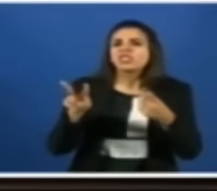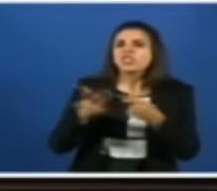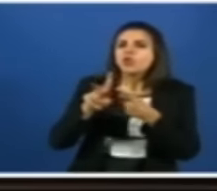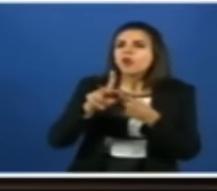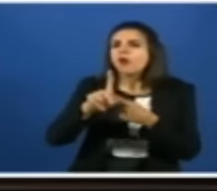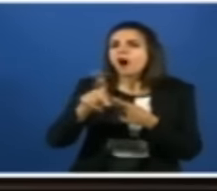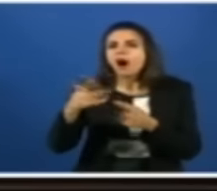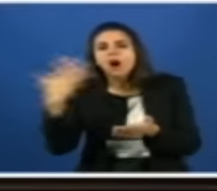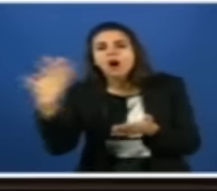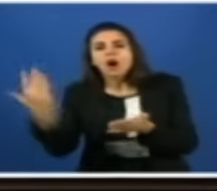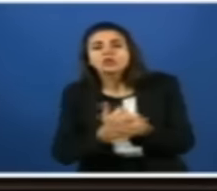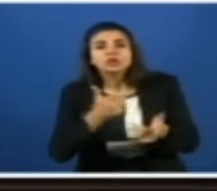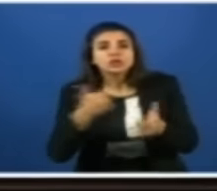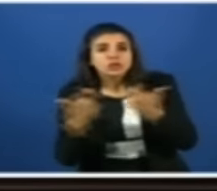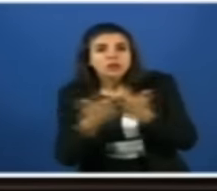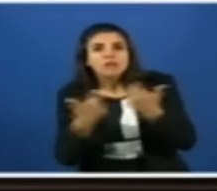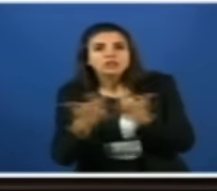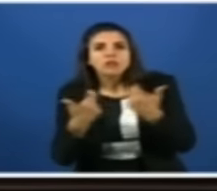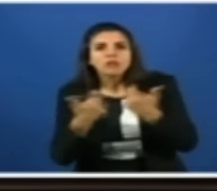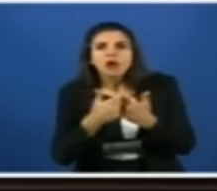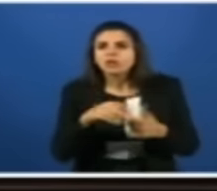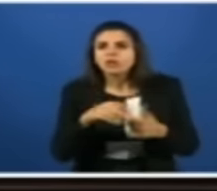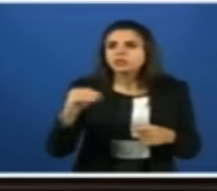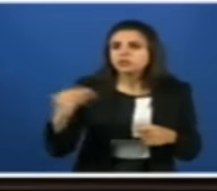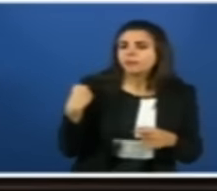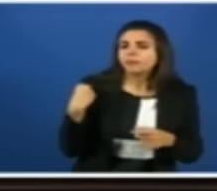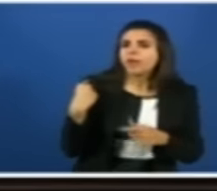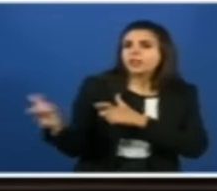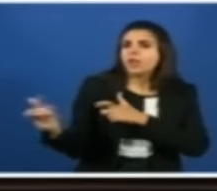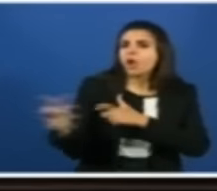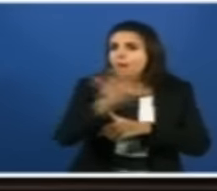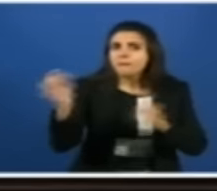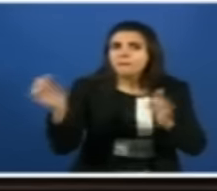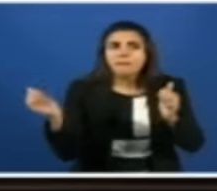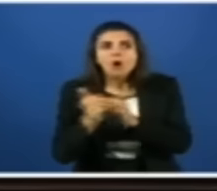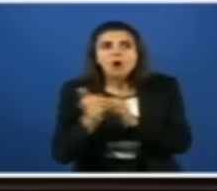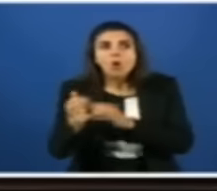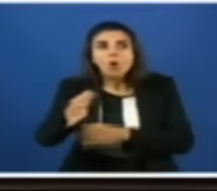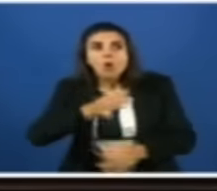mücahitleridir. Peşmergelerle birlikte operasyona